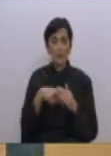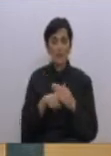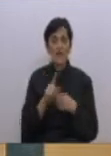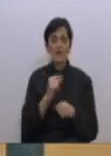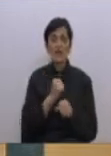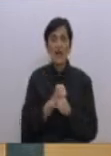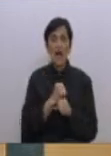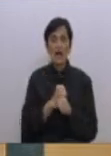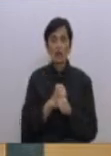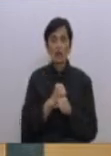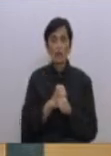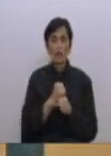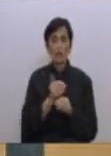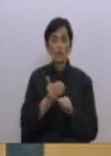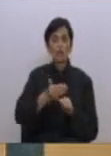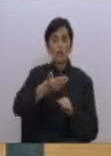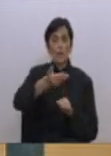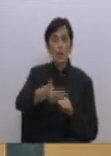გაკეთებული